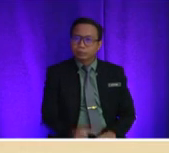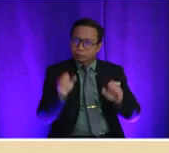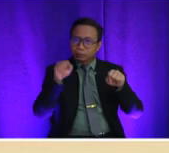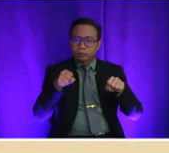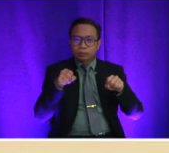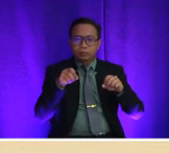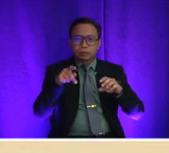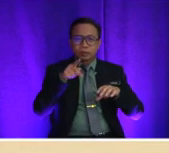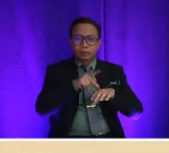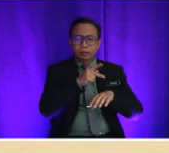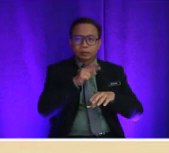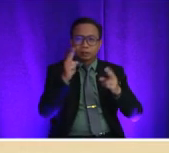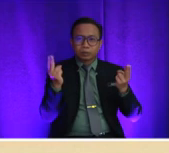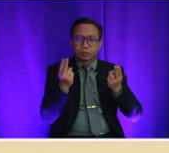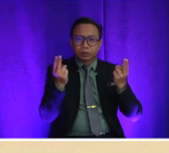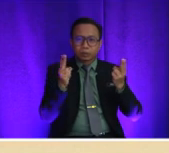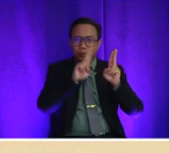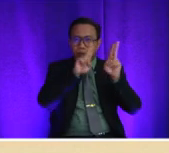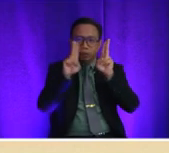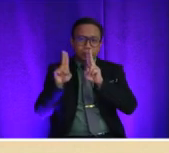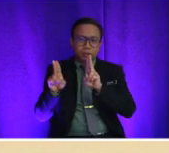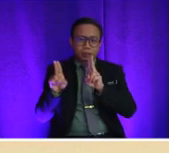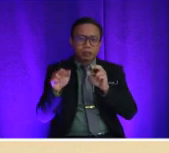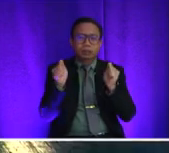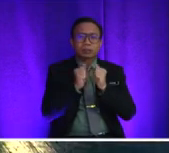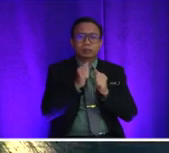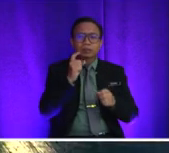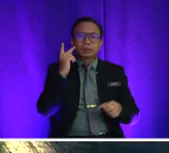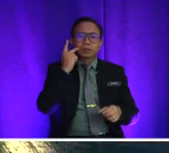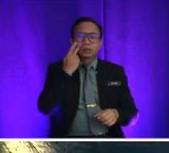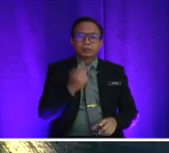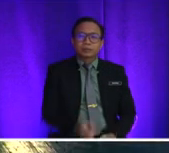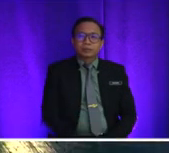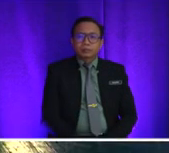Boleh bantu ibu Iwan